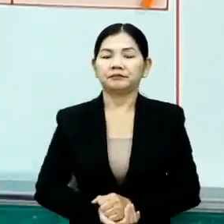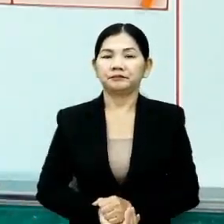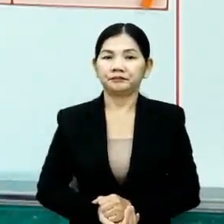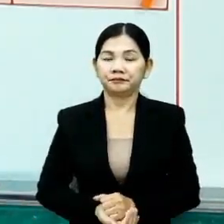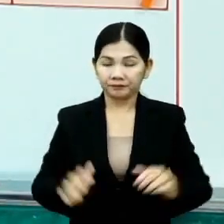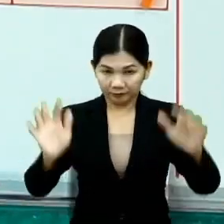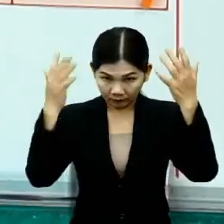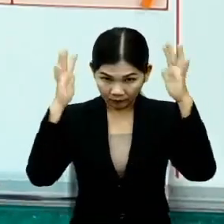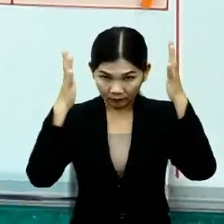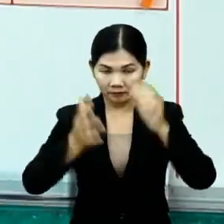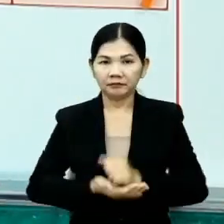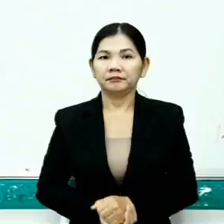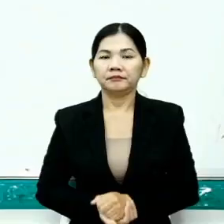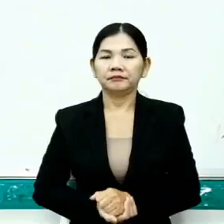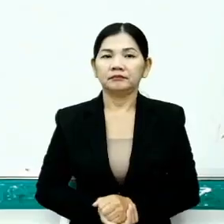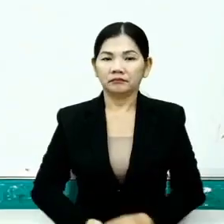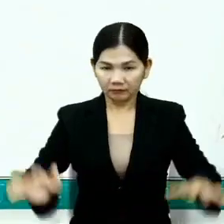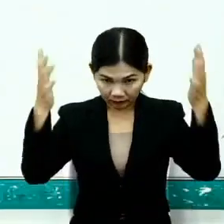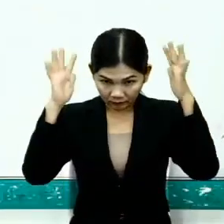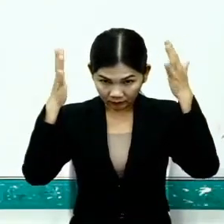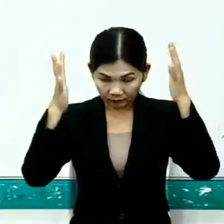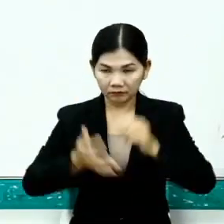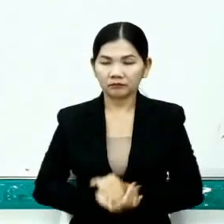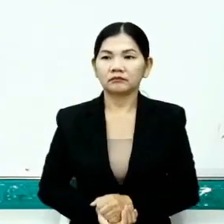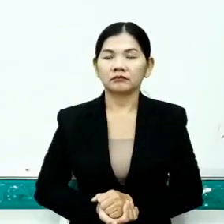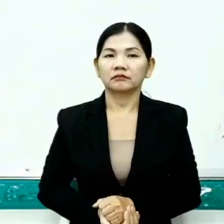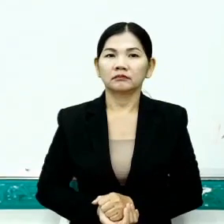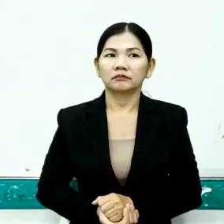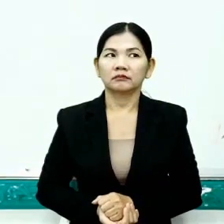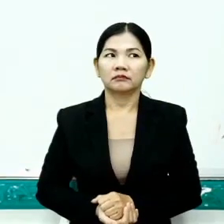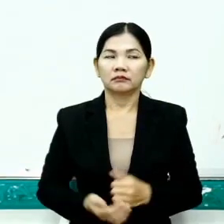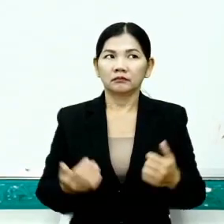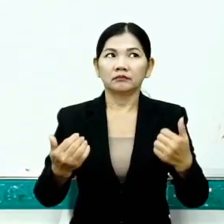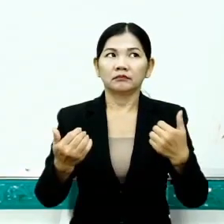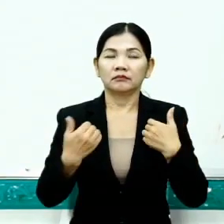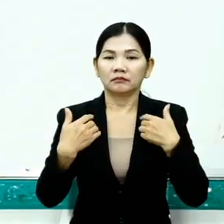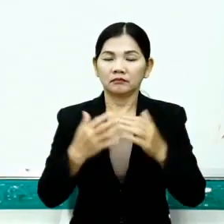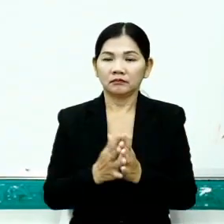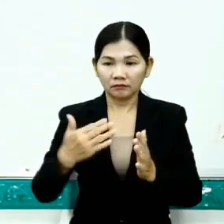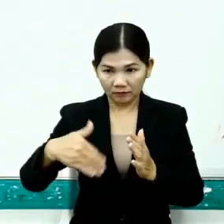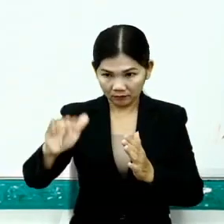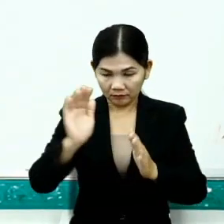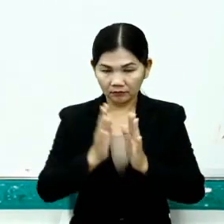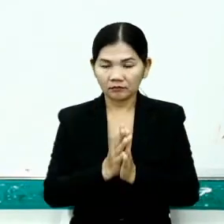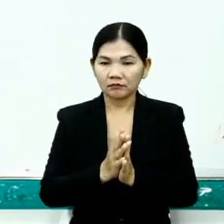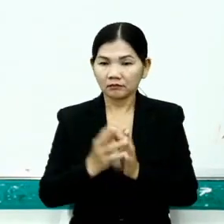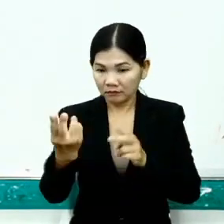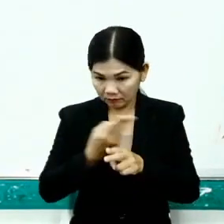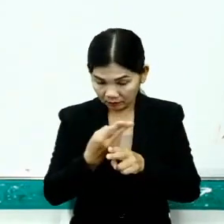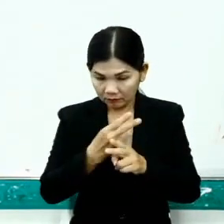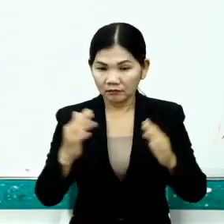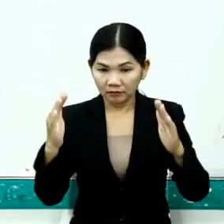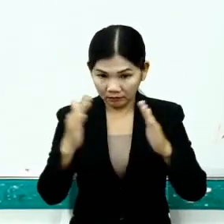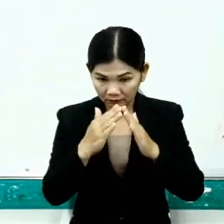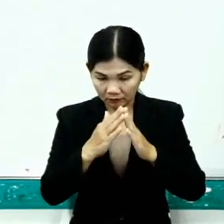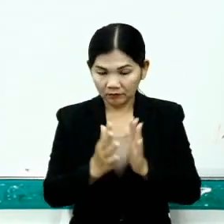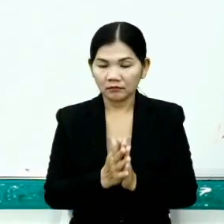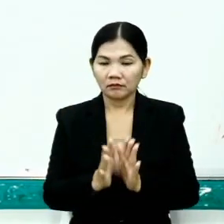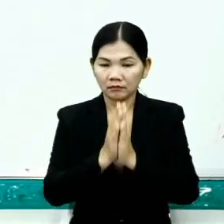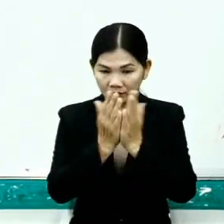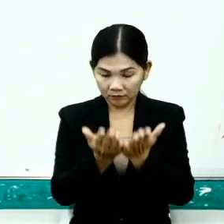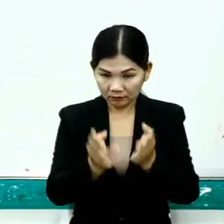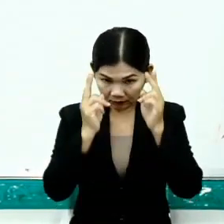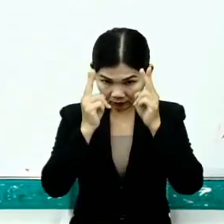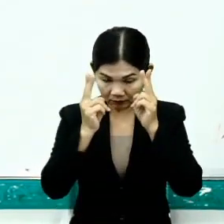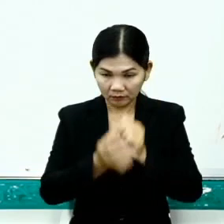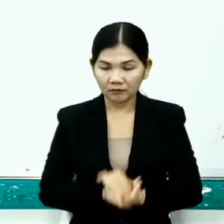con, pí, chàng dám pê đai con trở lập tiệt tiệt với con con vật hạt an bị bẩn thán là không xịp hơi